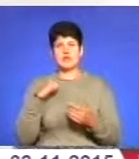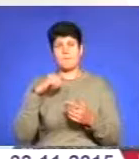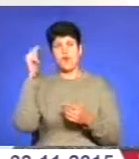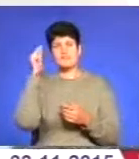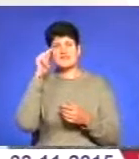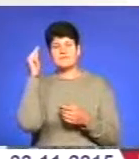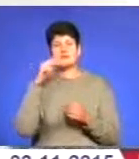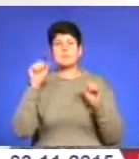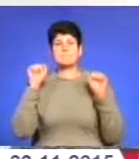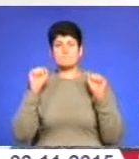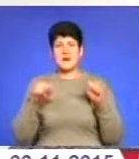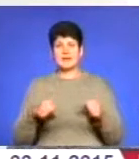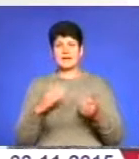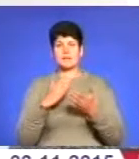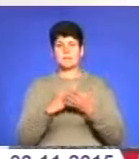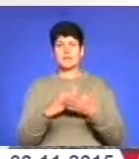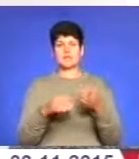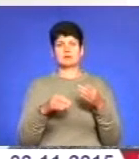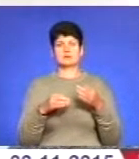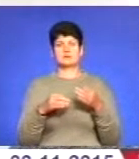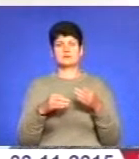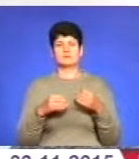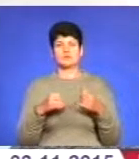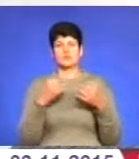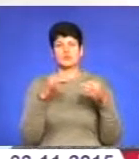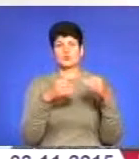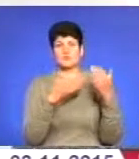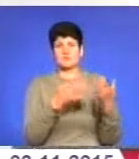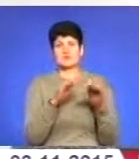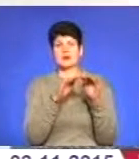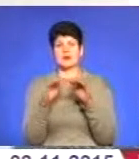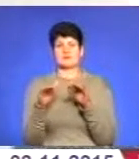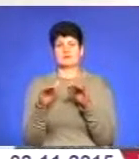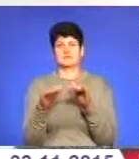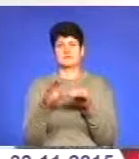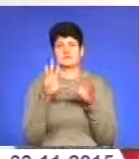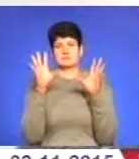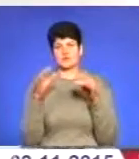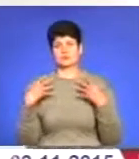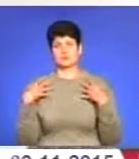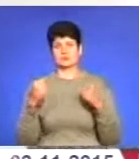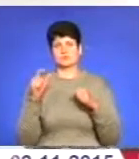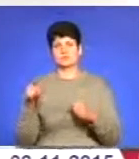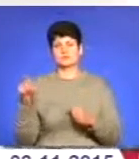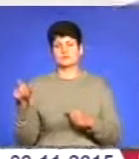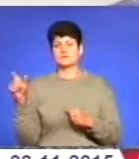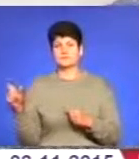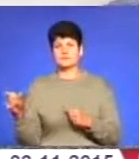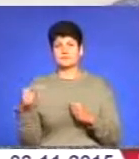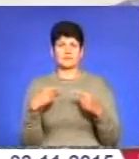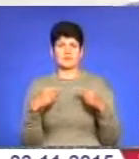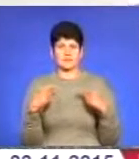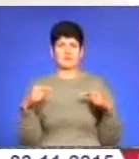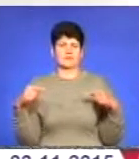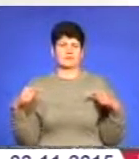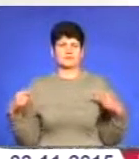соответственно, могли иметь доступ на равных со зрячими там, одноклассниками, однокурсниками, ну, и всеми другими